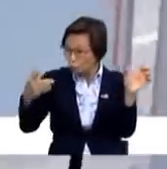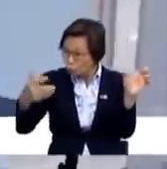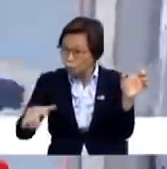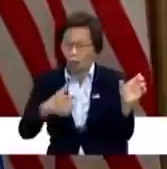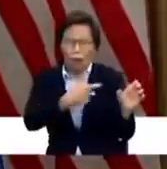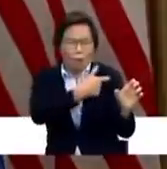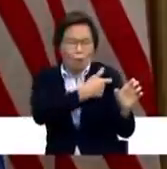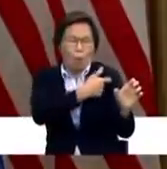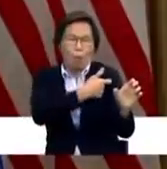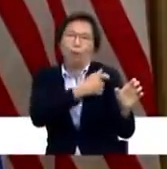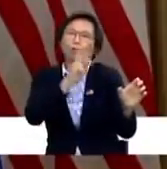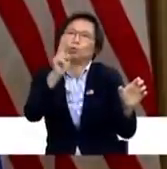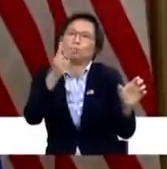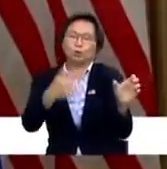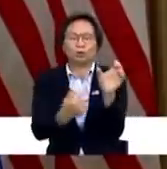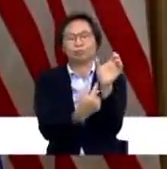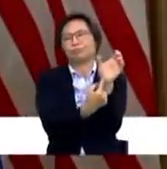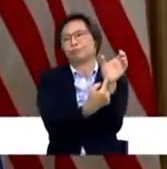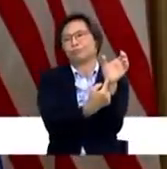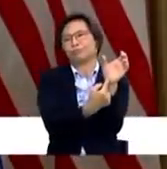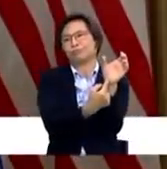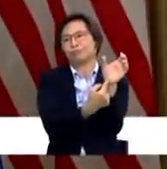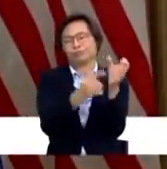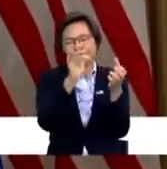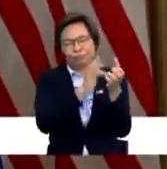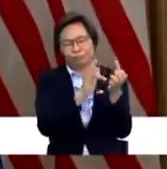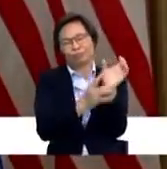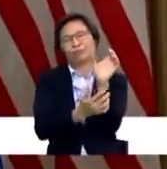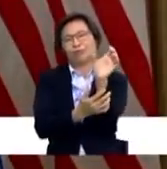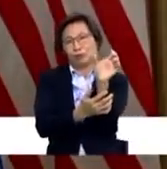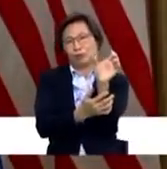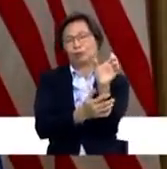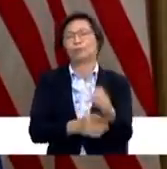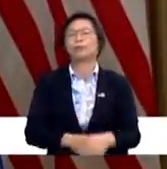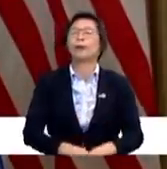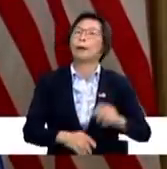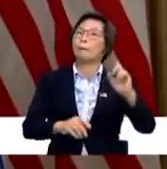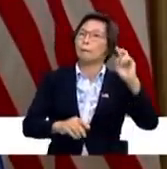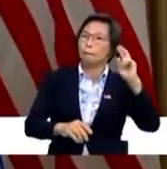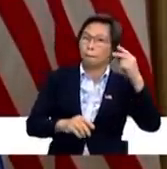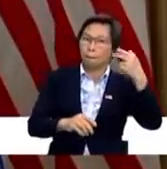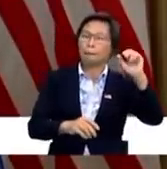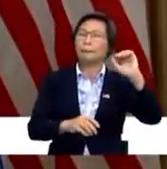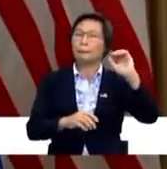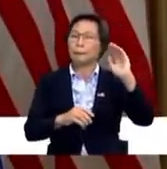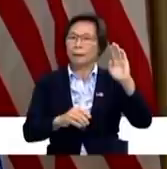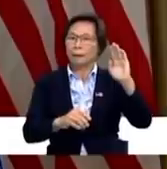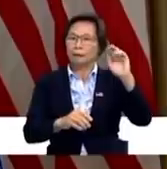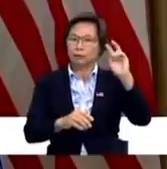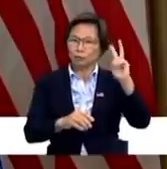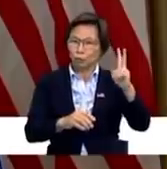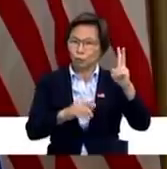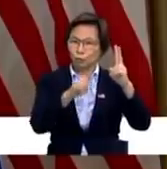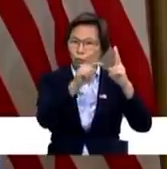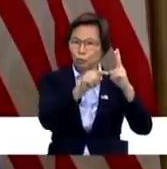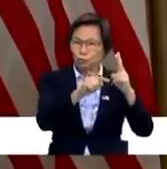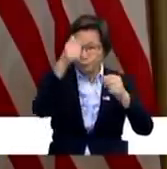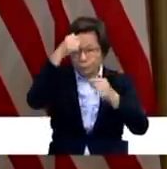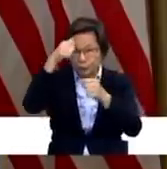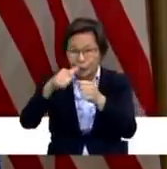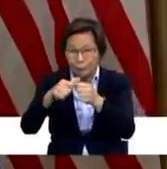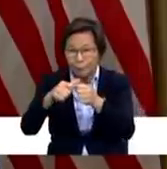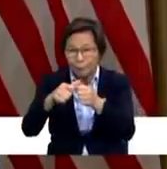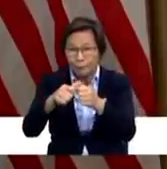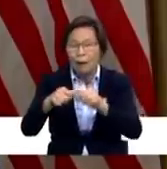menerima vaksinasi lengkap Hai by ini semua orang berminat